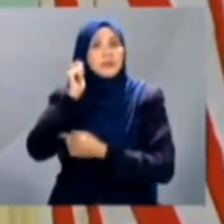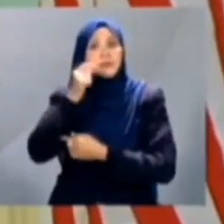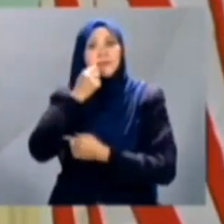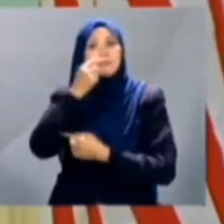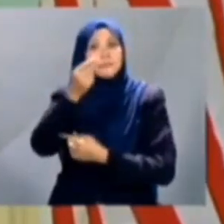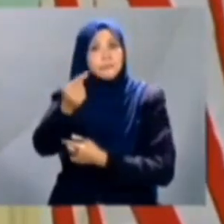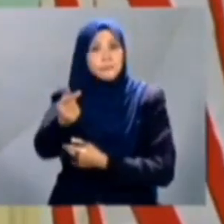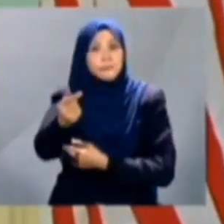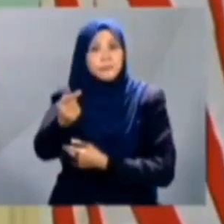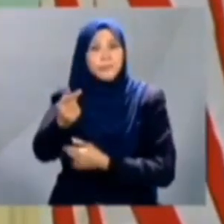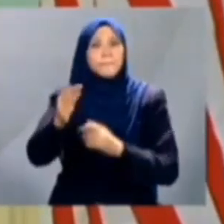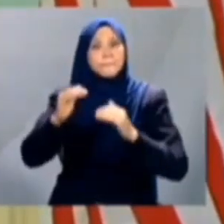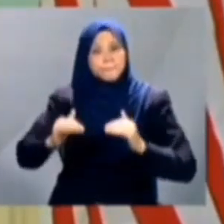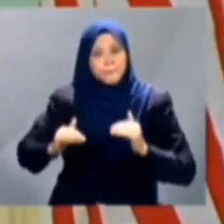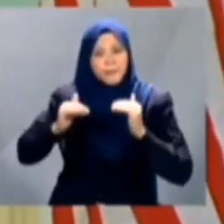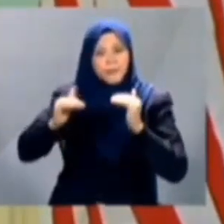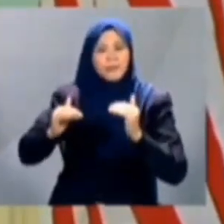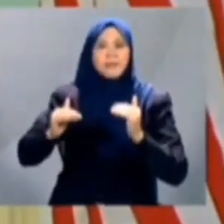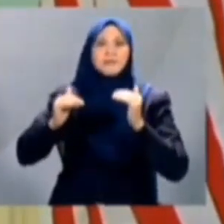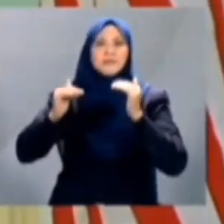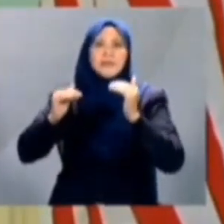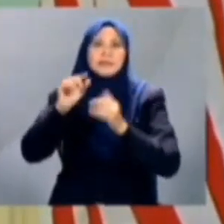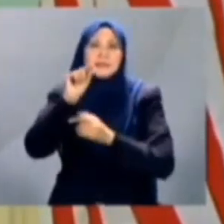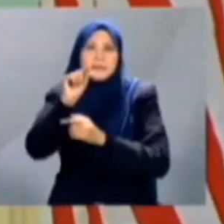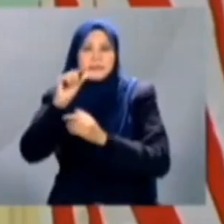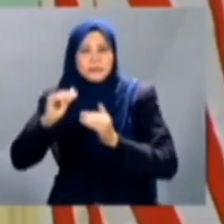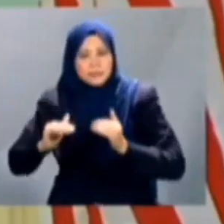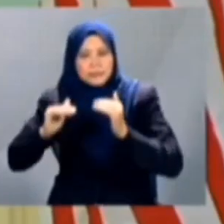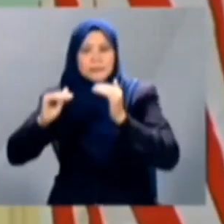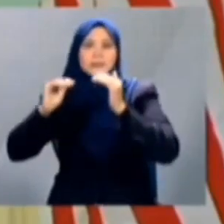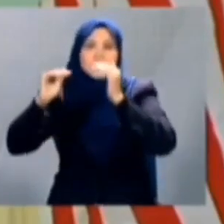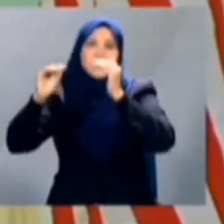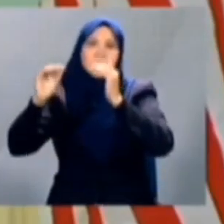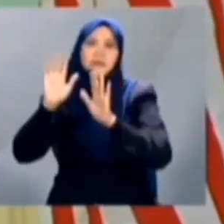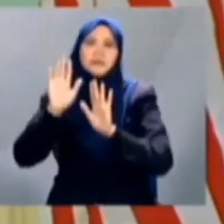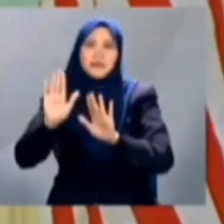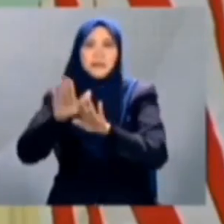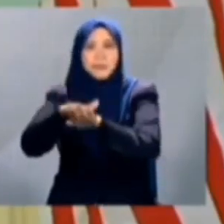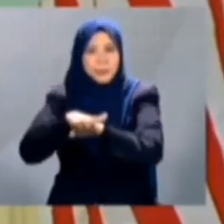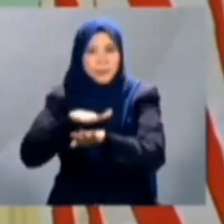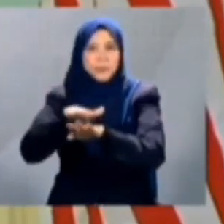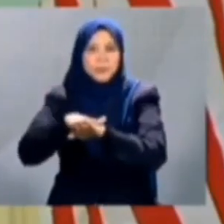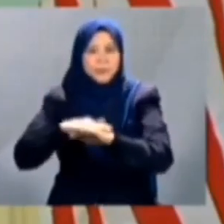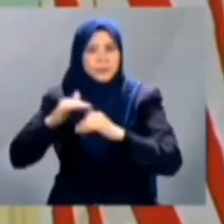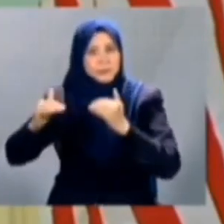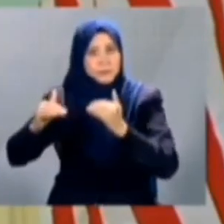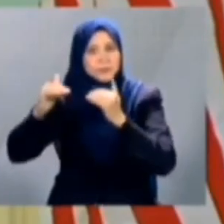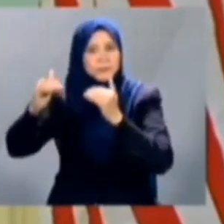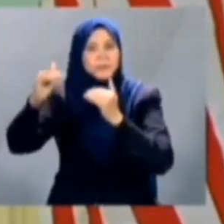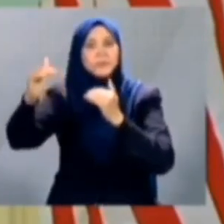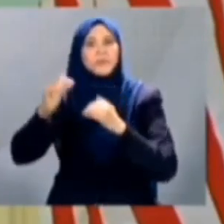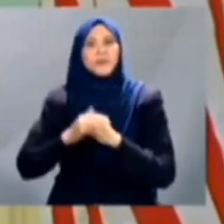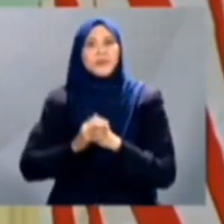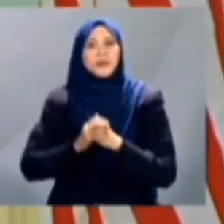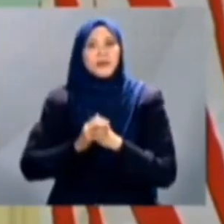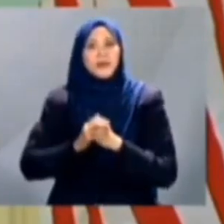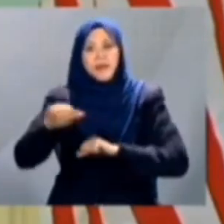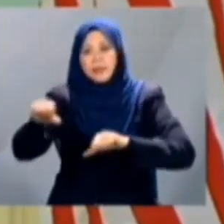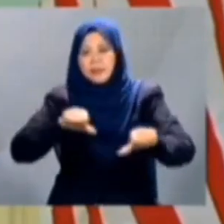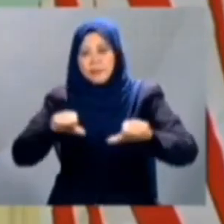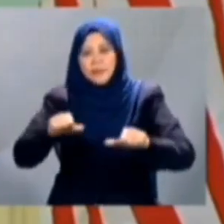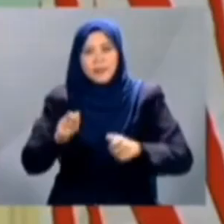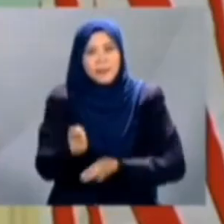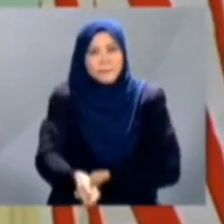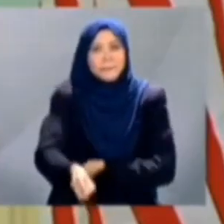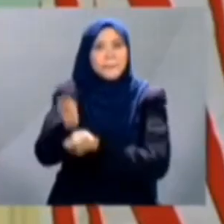kita secara berperingkat memberikan kelonggaran ini jadi salah satunya adalah activity